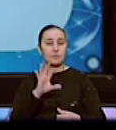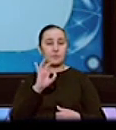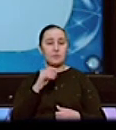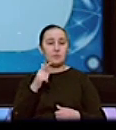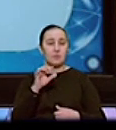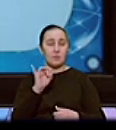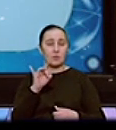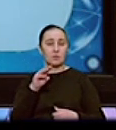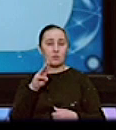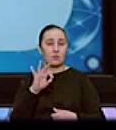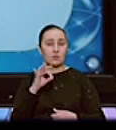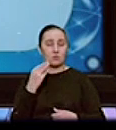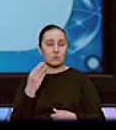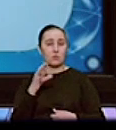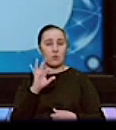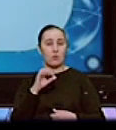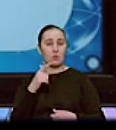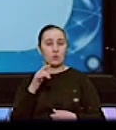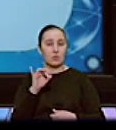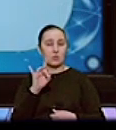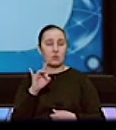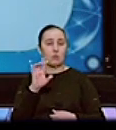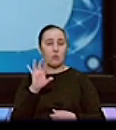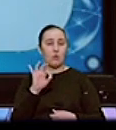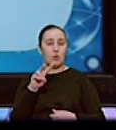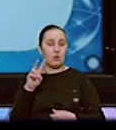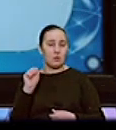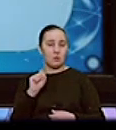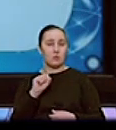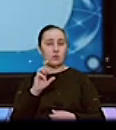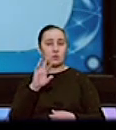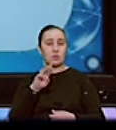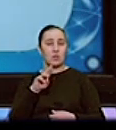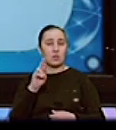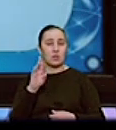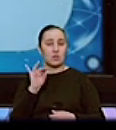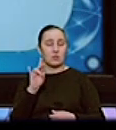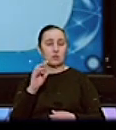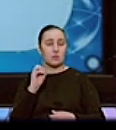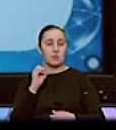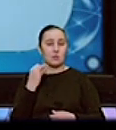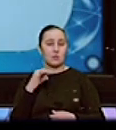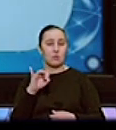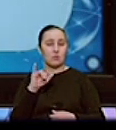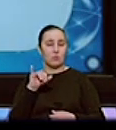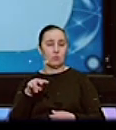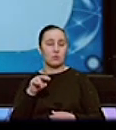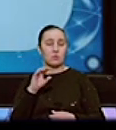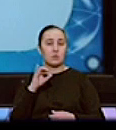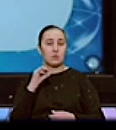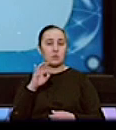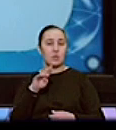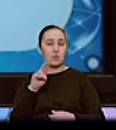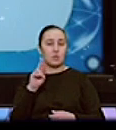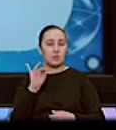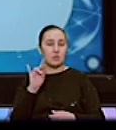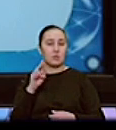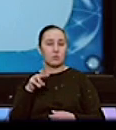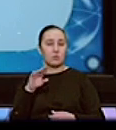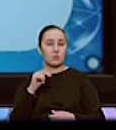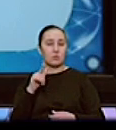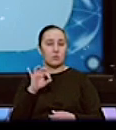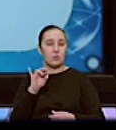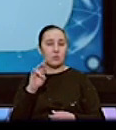Og'ir tosh, og'ir bola. Yaqin yo'l, yaqin dugona.